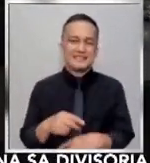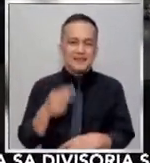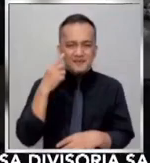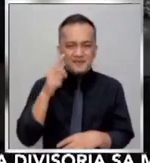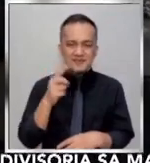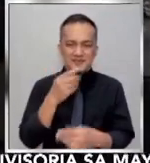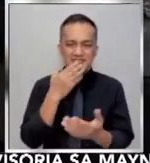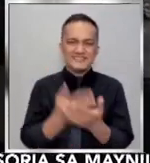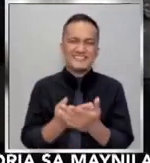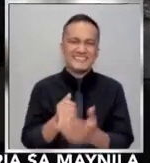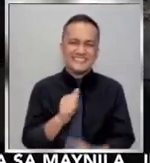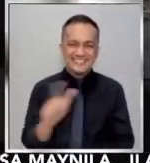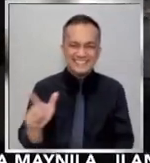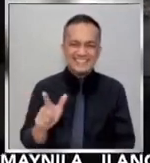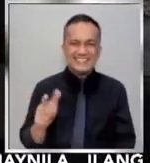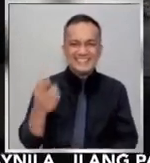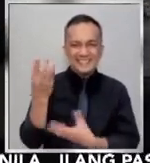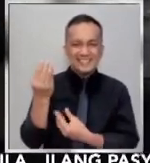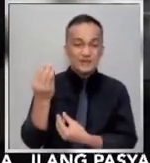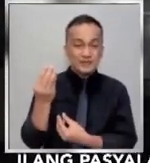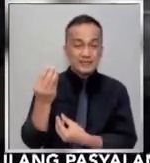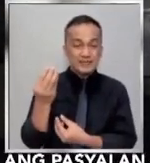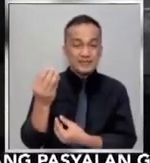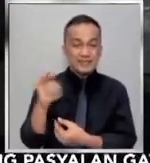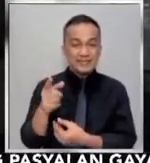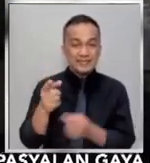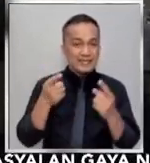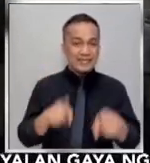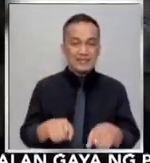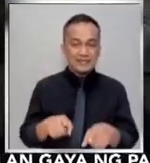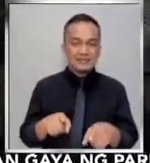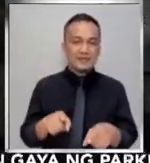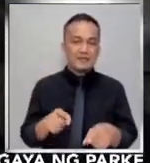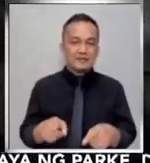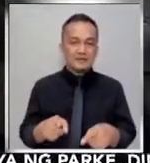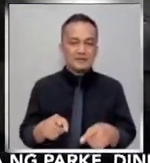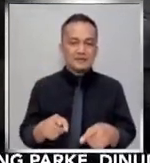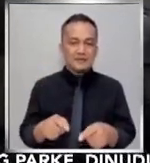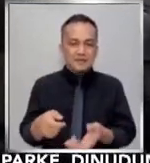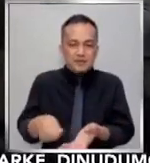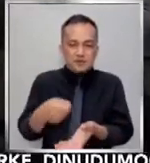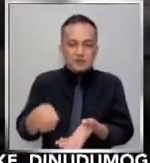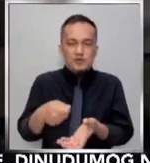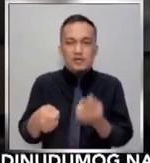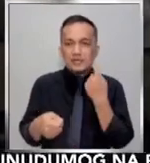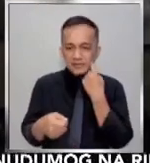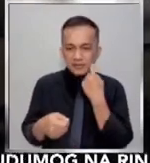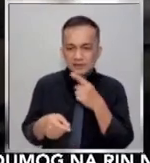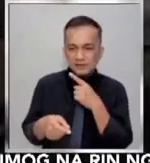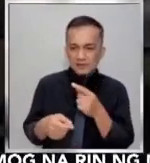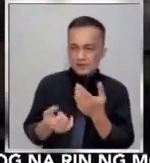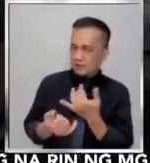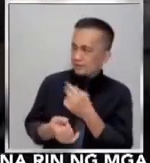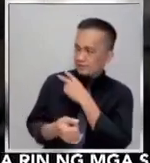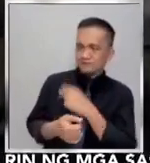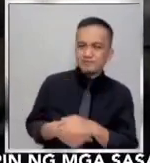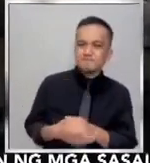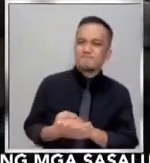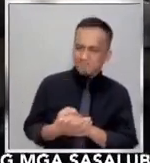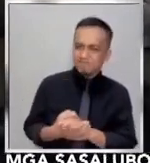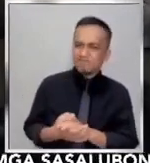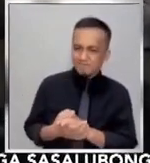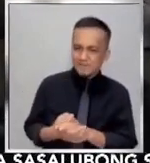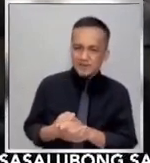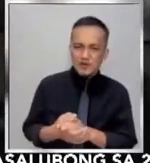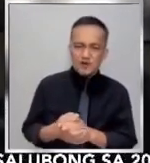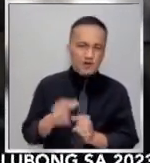lahat. Pero update lang po tayo sa nagaganap o ginawang paglilitson kanina. Yan, sa mga oras na ito, medyo golden brown na siya